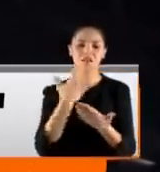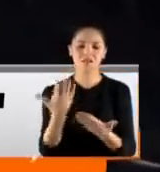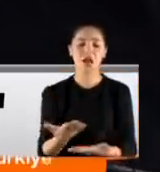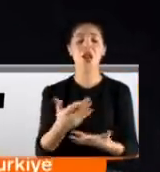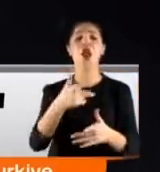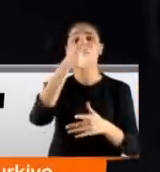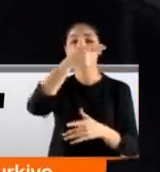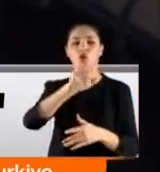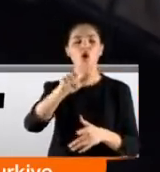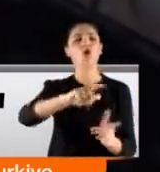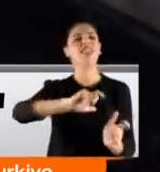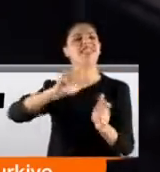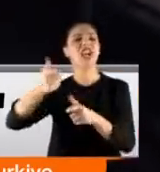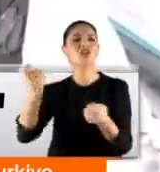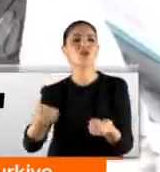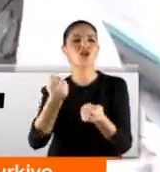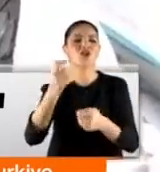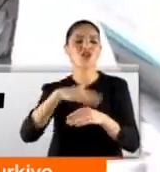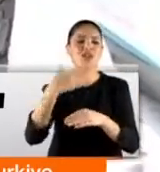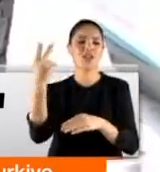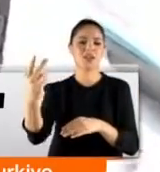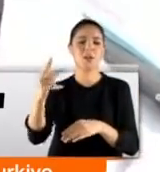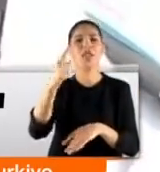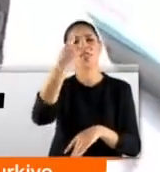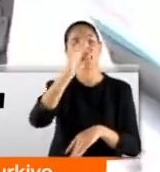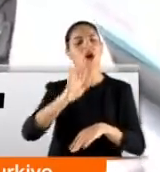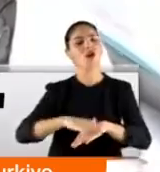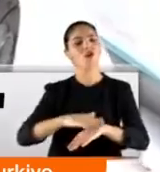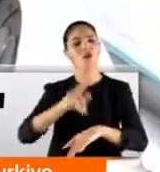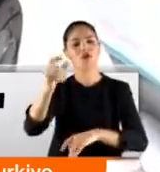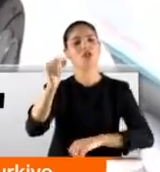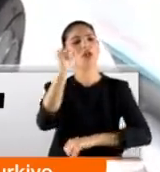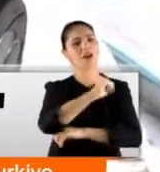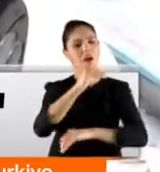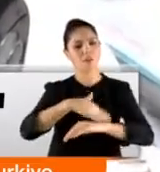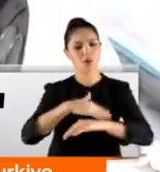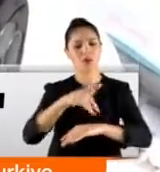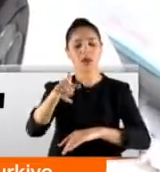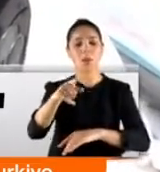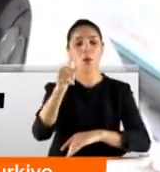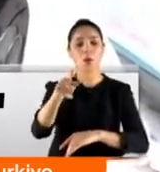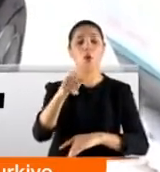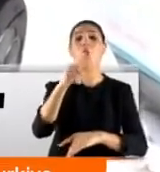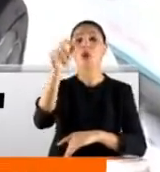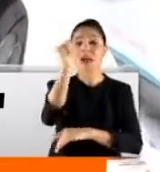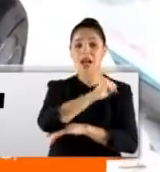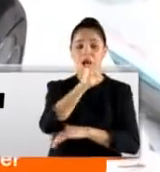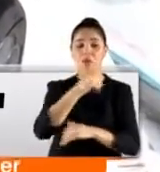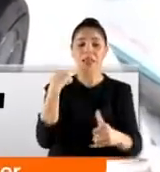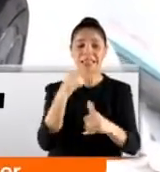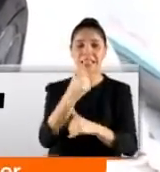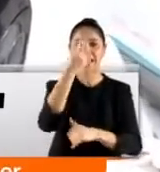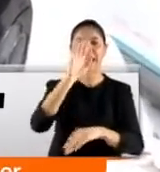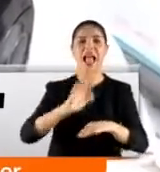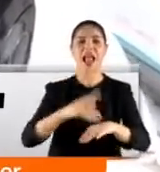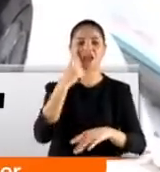Köyün tüm nakliye işi ondan soruluyor. Tek koluyla kamyon yapan Mahmut Demir, yapmış olduğu o kamyonu da yine tek